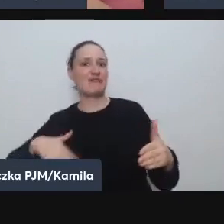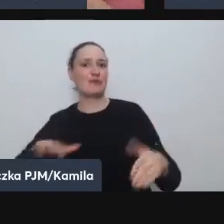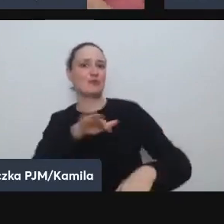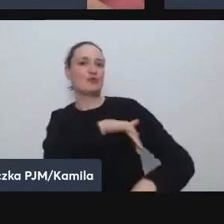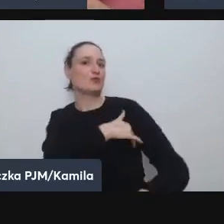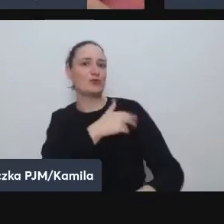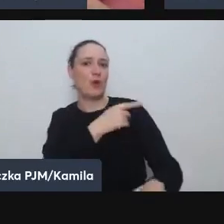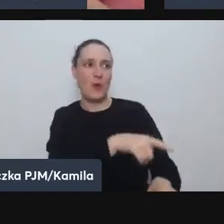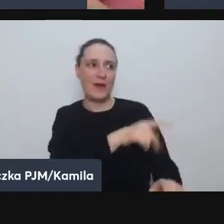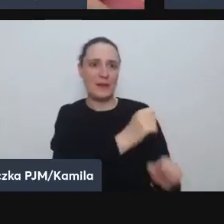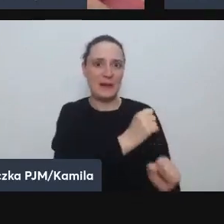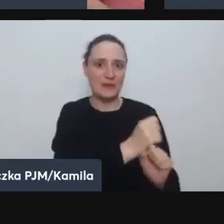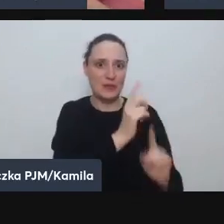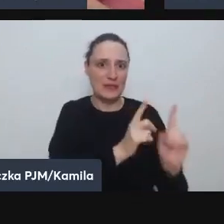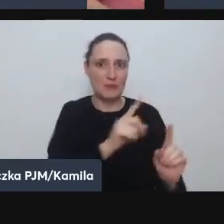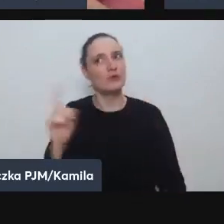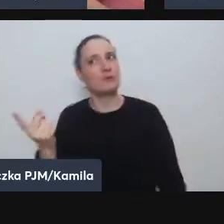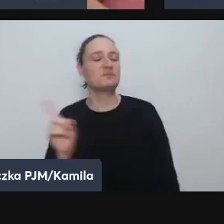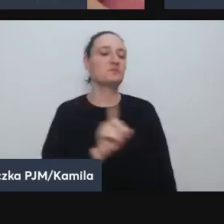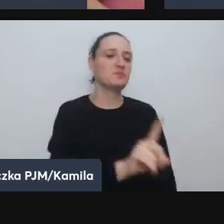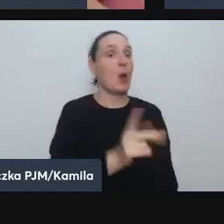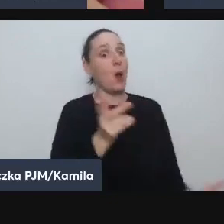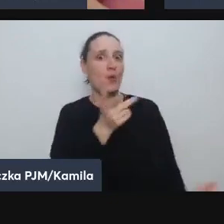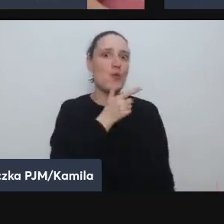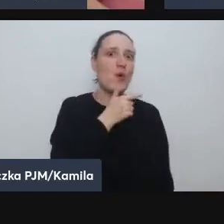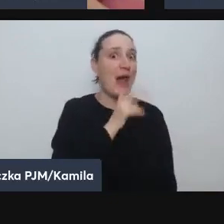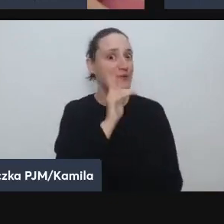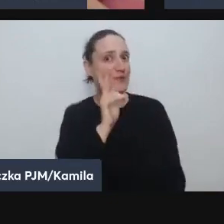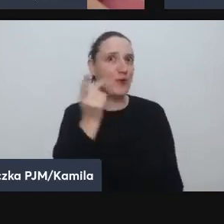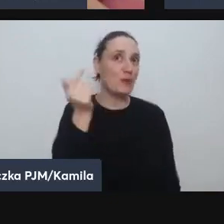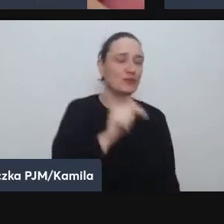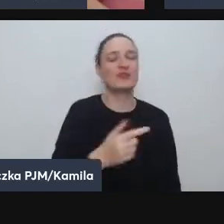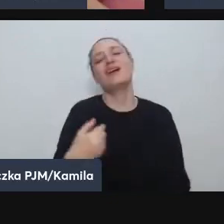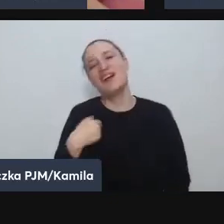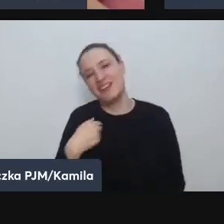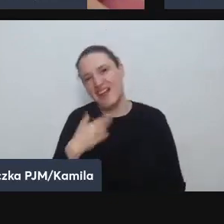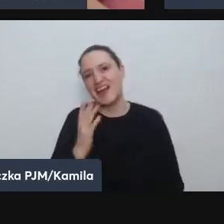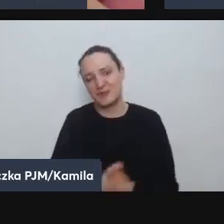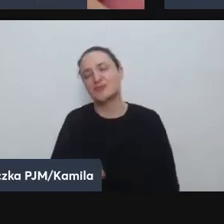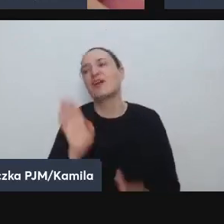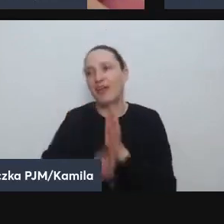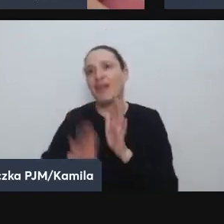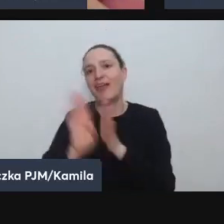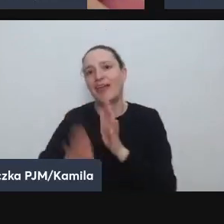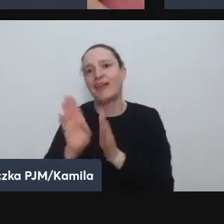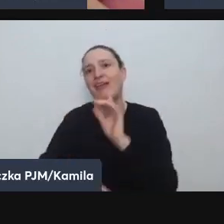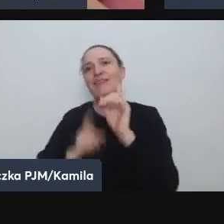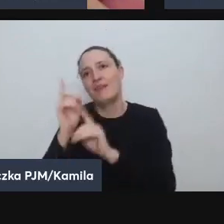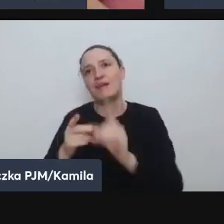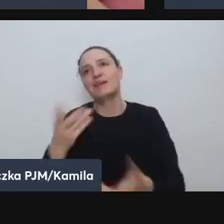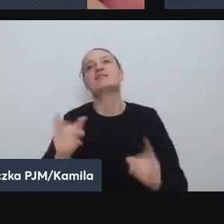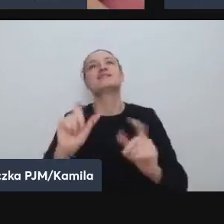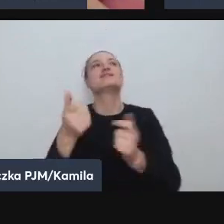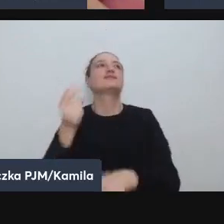jest i ojej, zobaczmy, a ja jestem, wiesz, opatrzona i w ogóle, i szczególnie w liceum, to już takie... Co mi ta